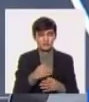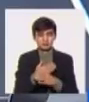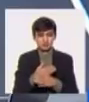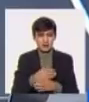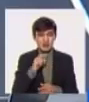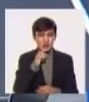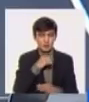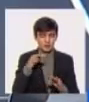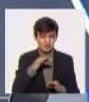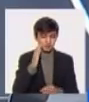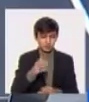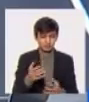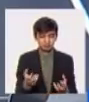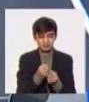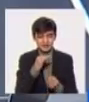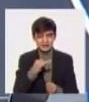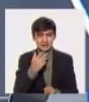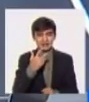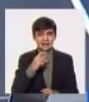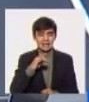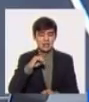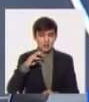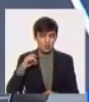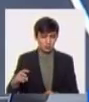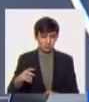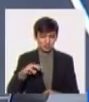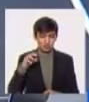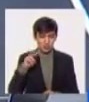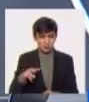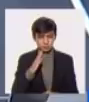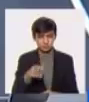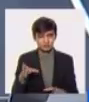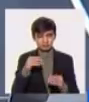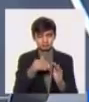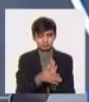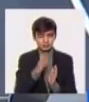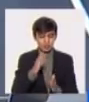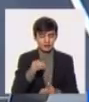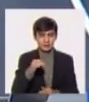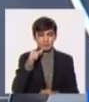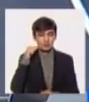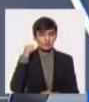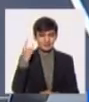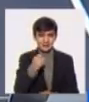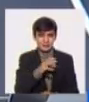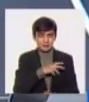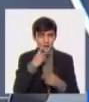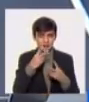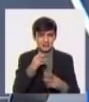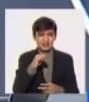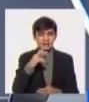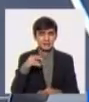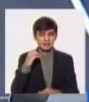поддерживать экономику, вливать в нее триллионы долларов. Это дает свои плоды. На прошлой неделе мы увидели по индексам